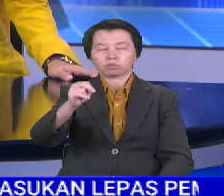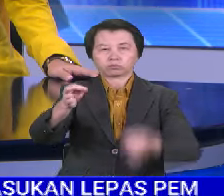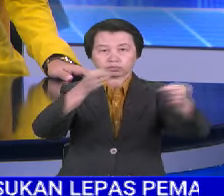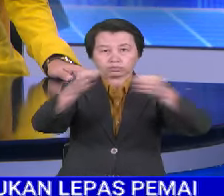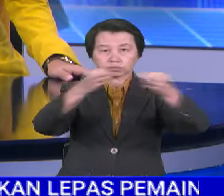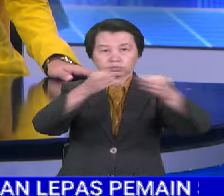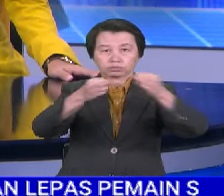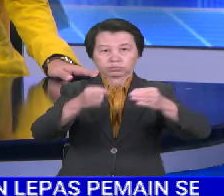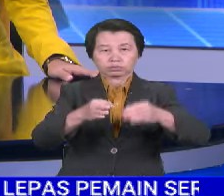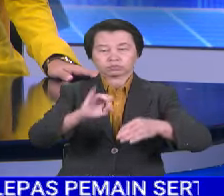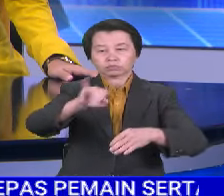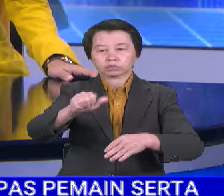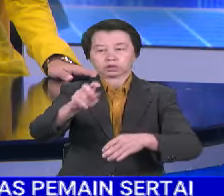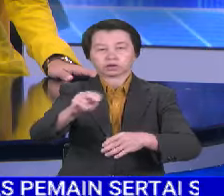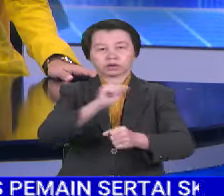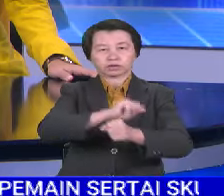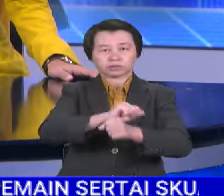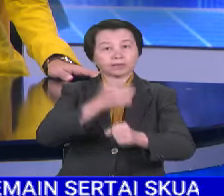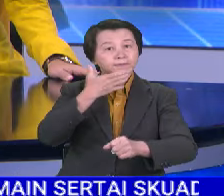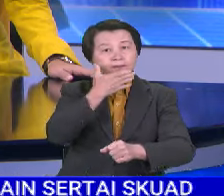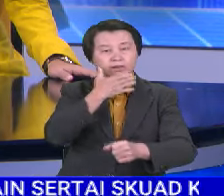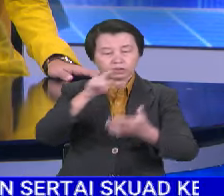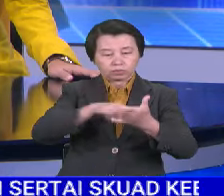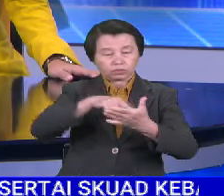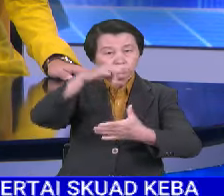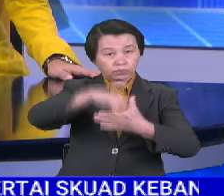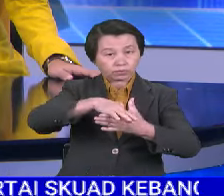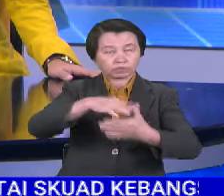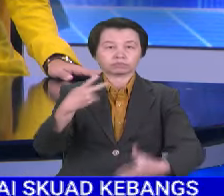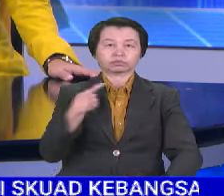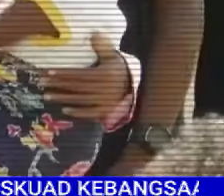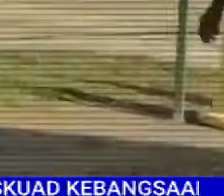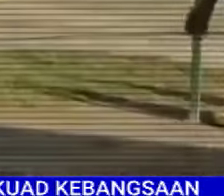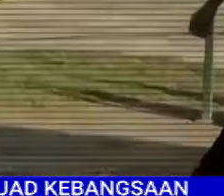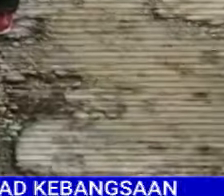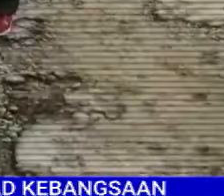memperincikan jana kerjaya belia dalam segmen Undi Kita.